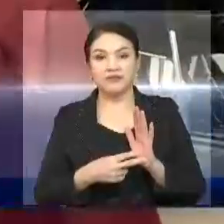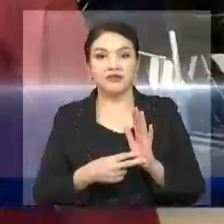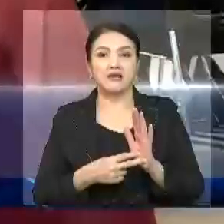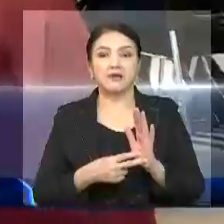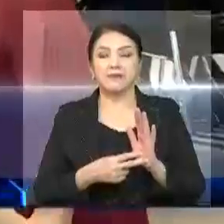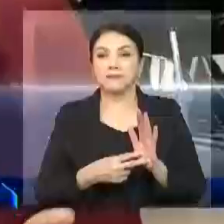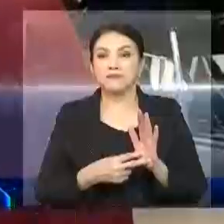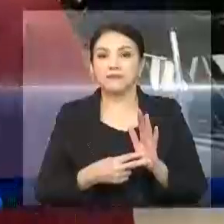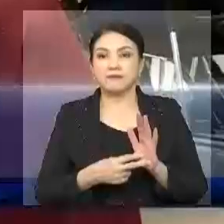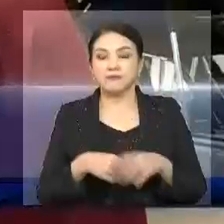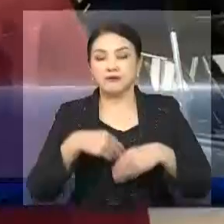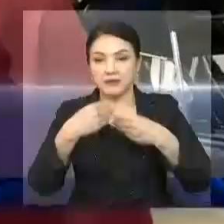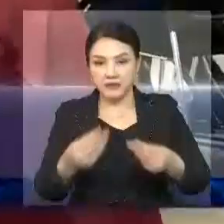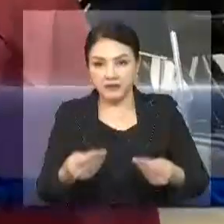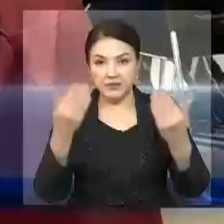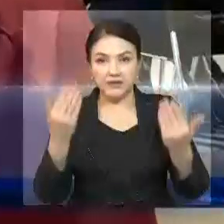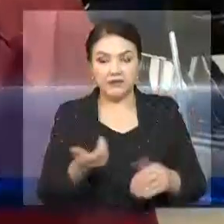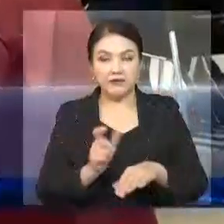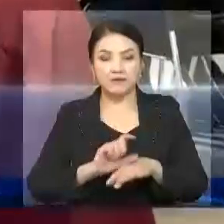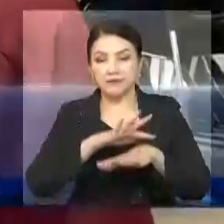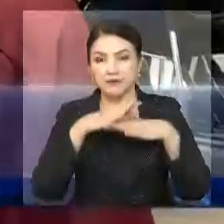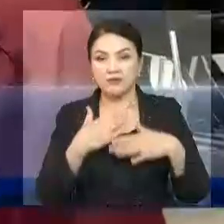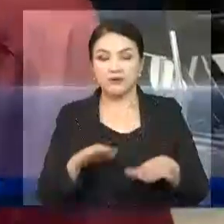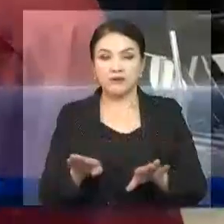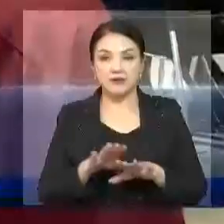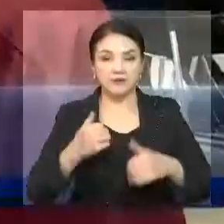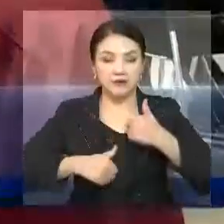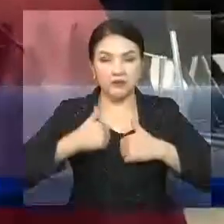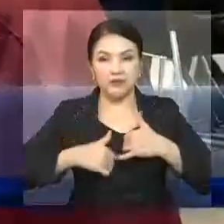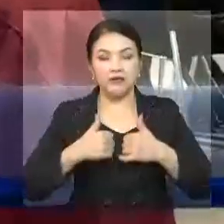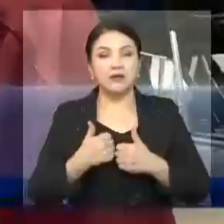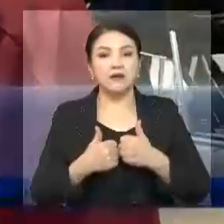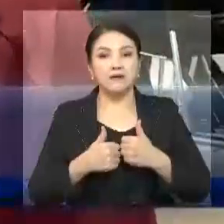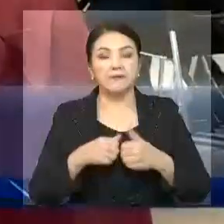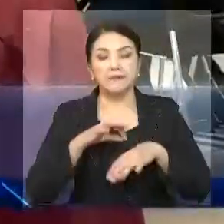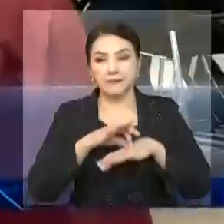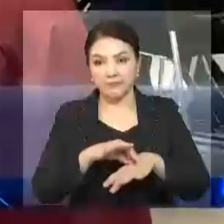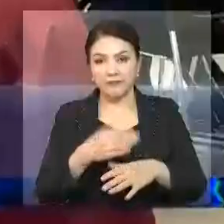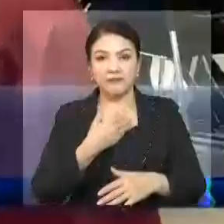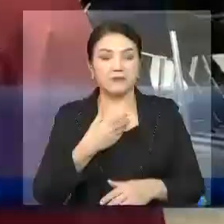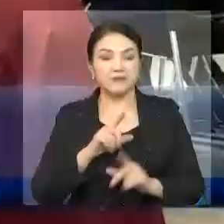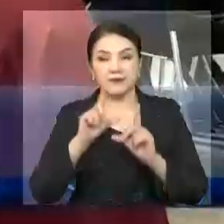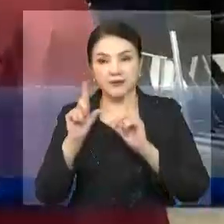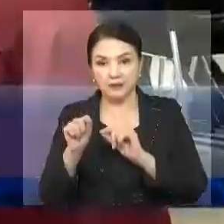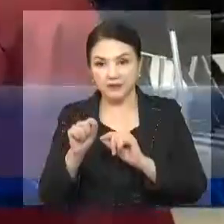в плане вот отдачи. Сейчас очень много таких марафонов и тренингов проходит. Вот, и я хожу и,